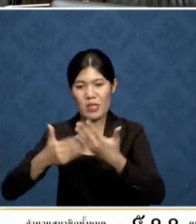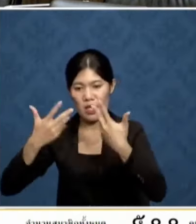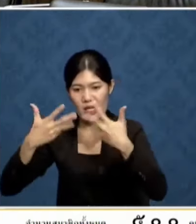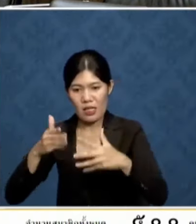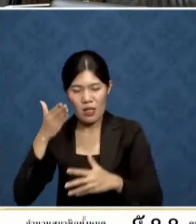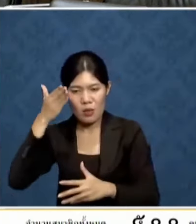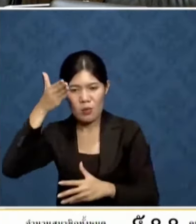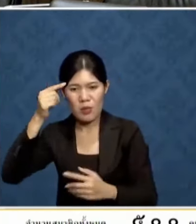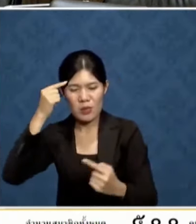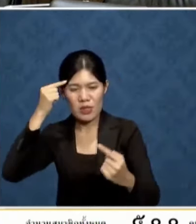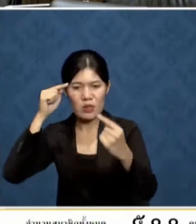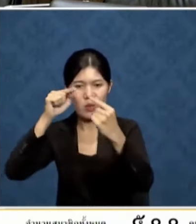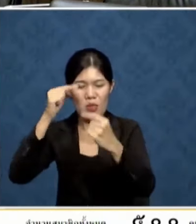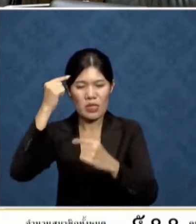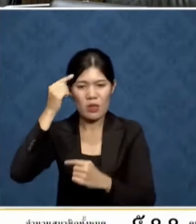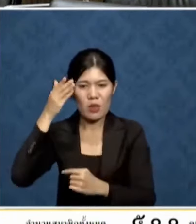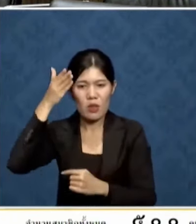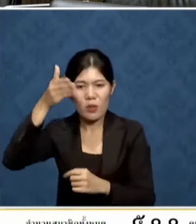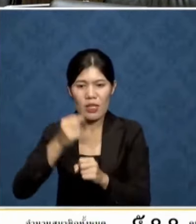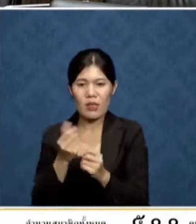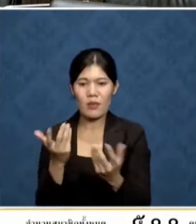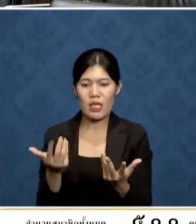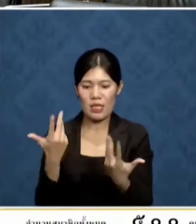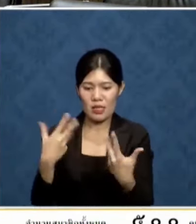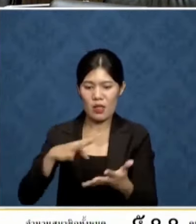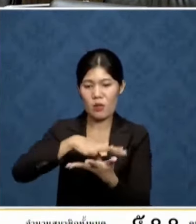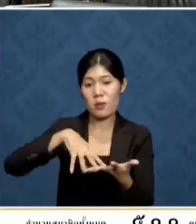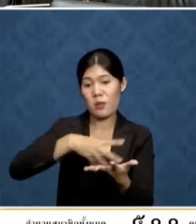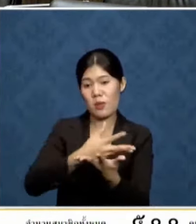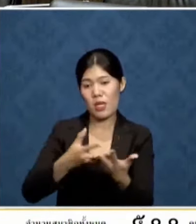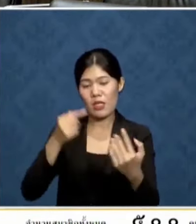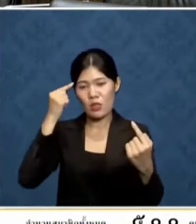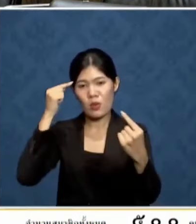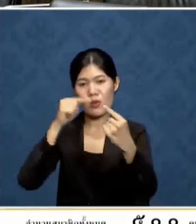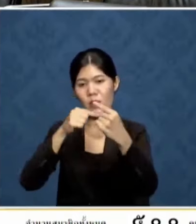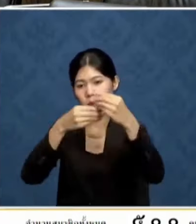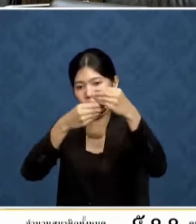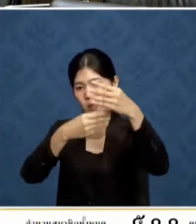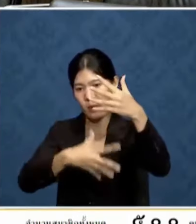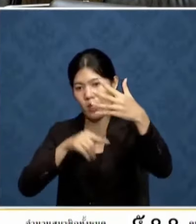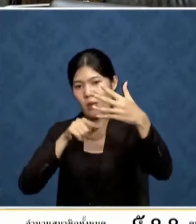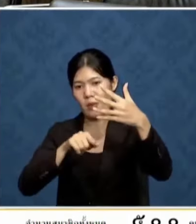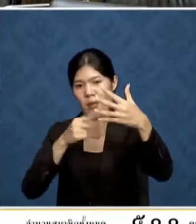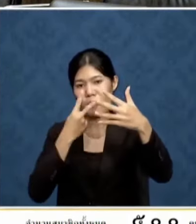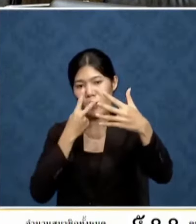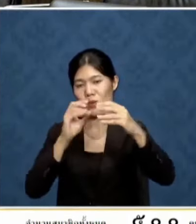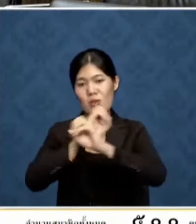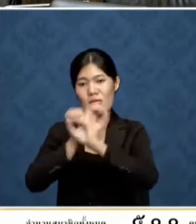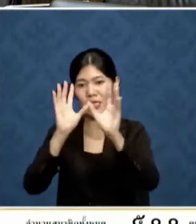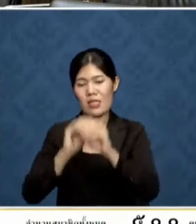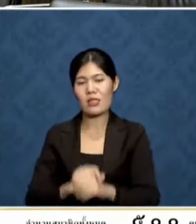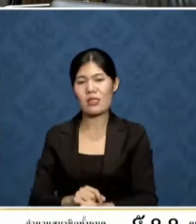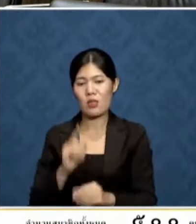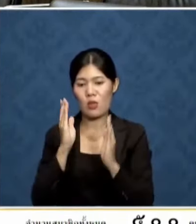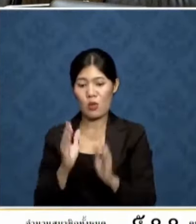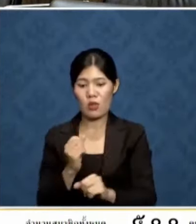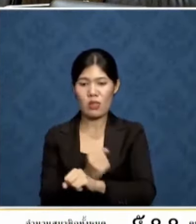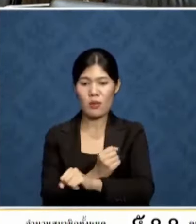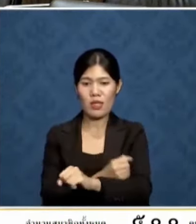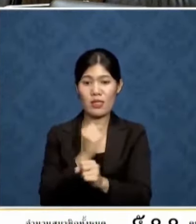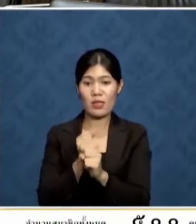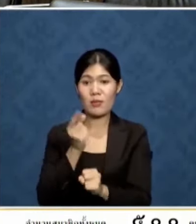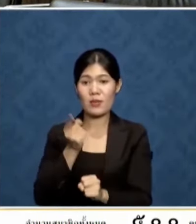ด้านแรงงานอย่างครบวงจรครับและนำไปสู่การสร้างแผนที่มีตัวชี้วัดจับต้องได้ครับคนทำงานต้องมีงานที่ดีที่ทำได้จริงครับโดยเฉพาะ